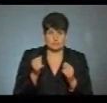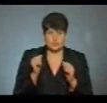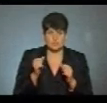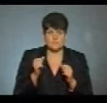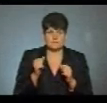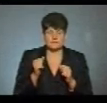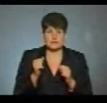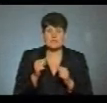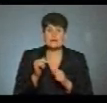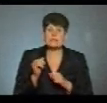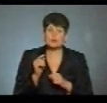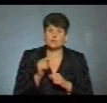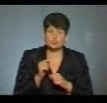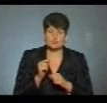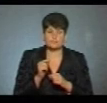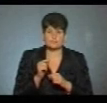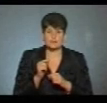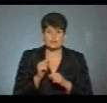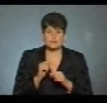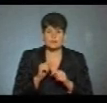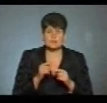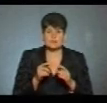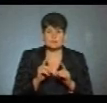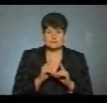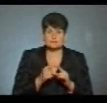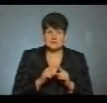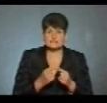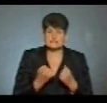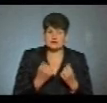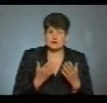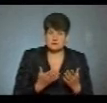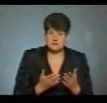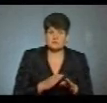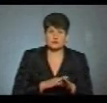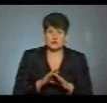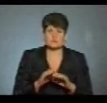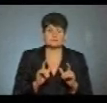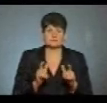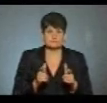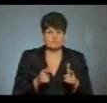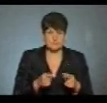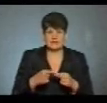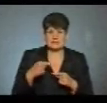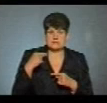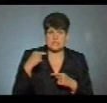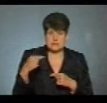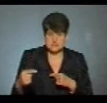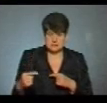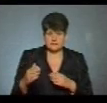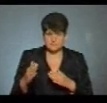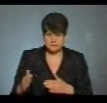можуть занестися. І тому неспецифічні заходи захисту – дотримання карантину, дистанціювання